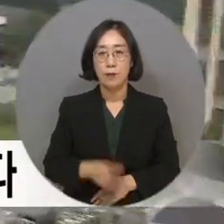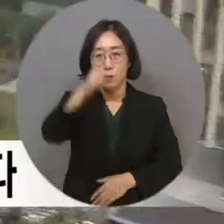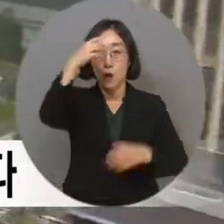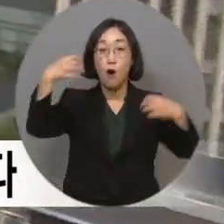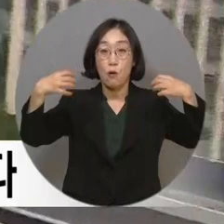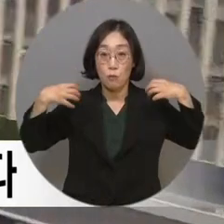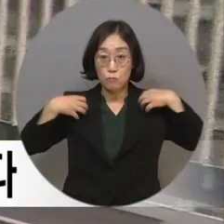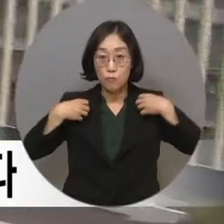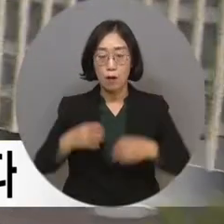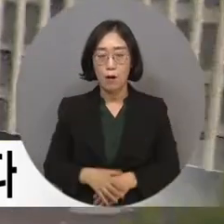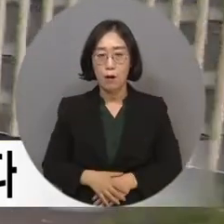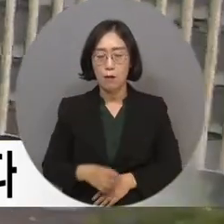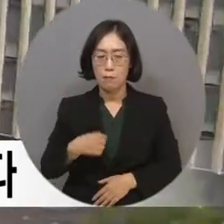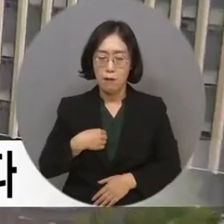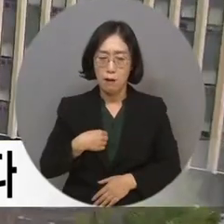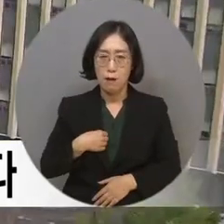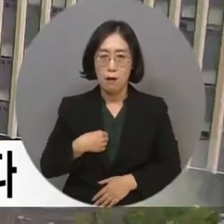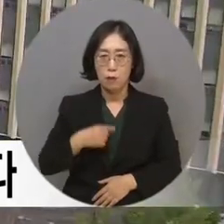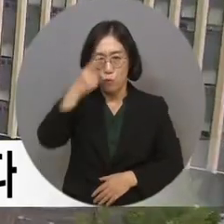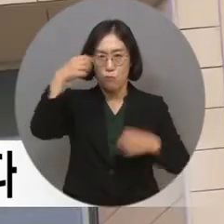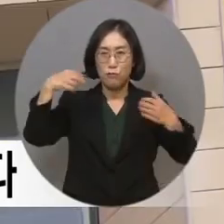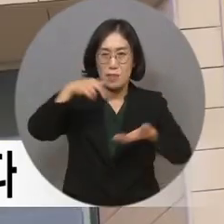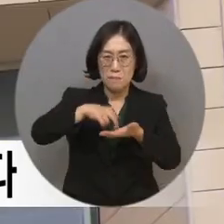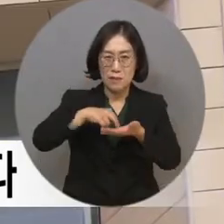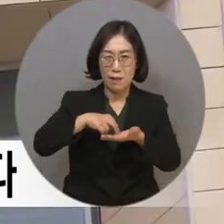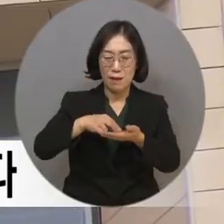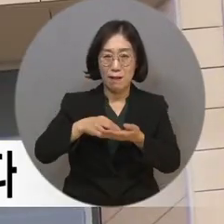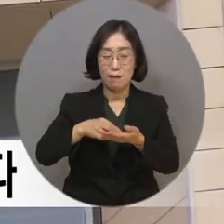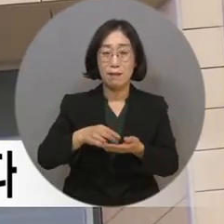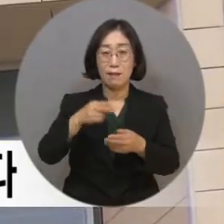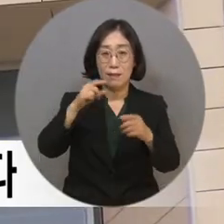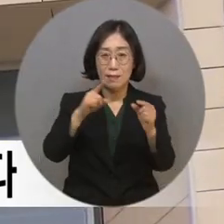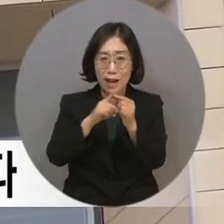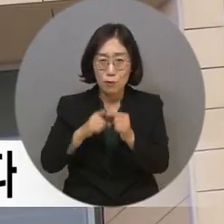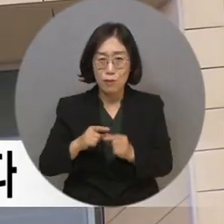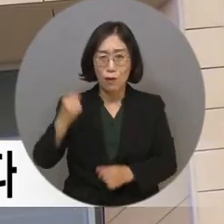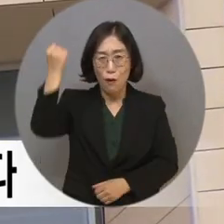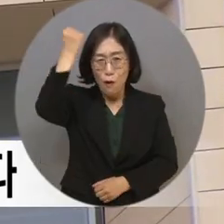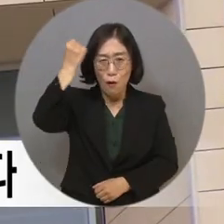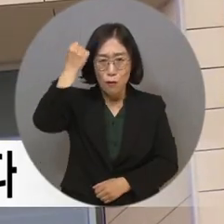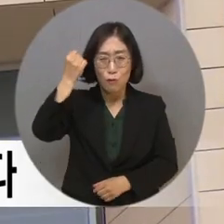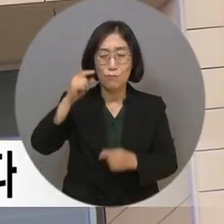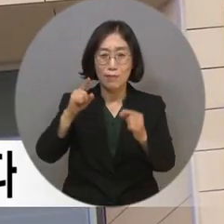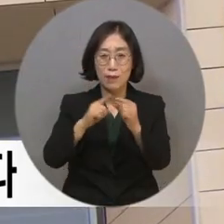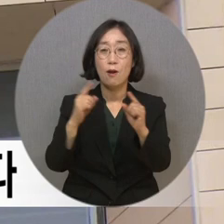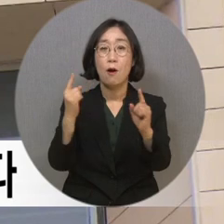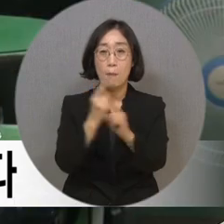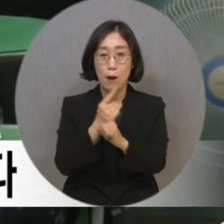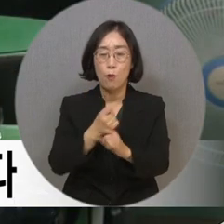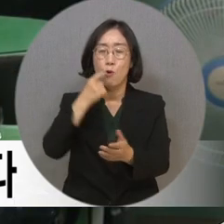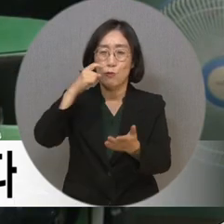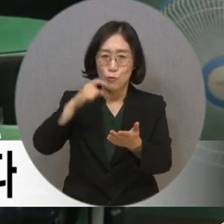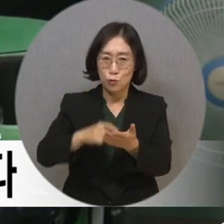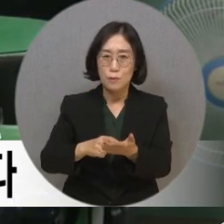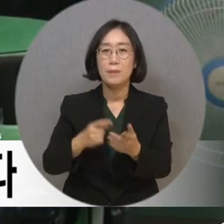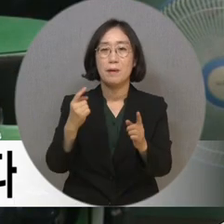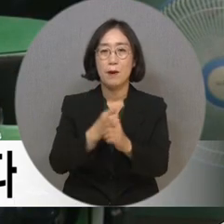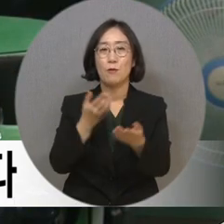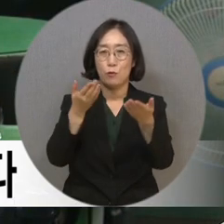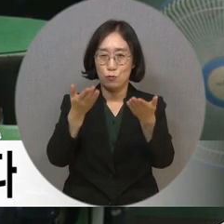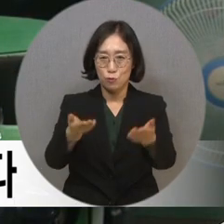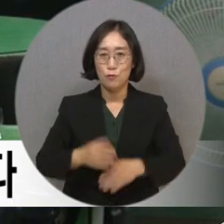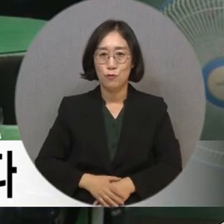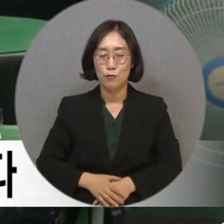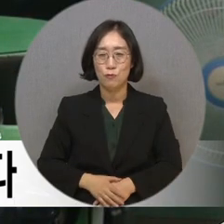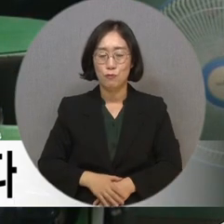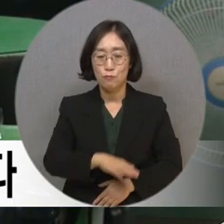행정안전부가 공급자 중심의 표현과 거의 쓰지 않는 용어가 여전히 남아있는 행정 현장의 용어를 대폭 개선합니다.